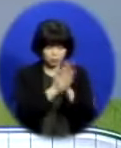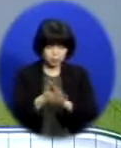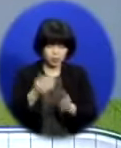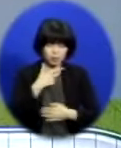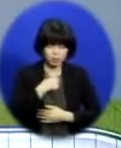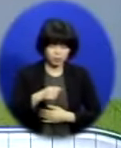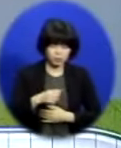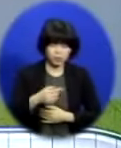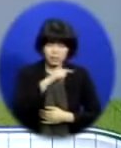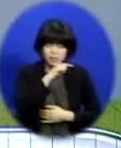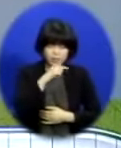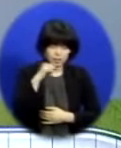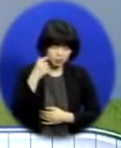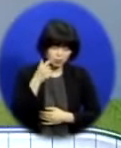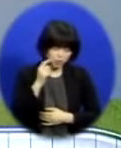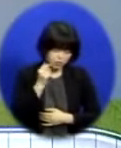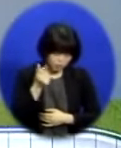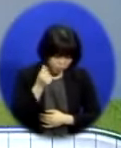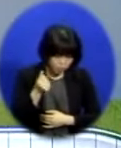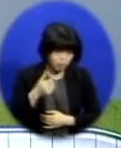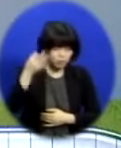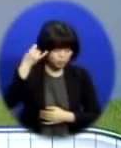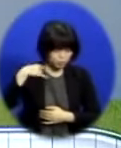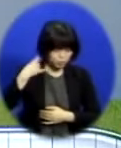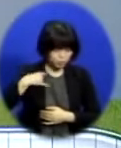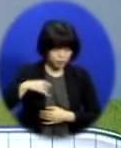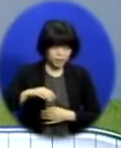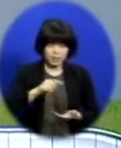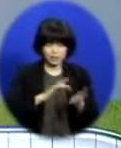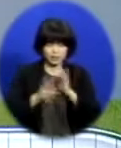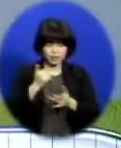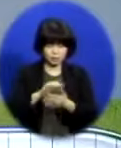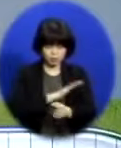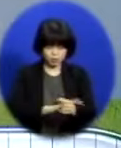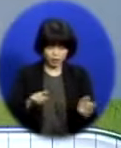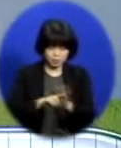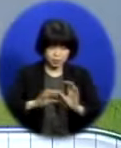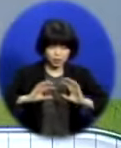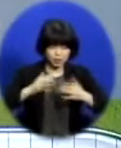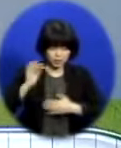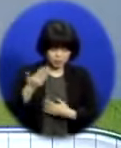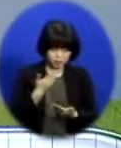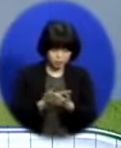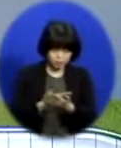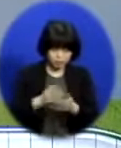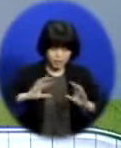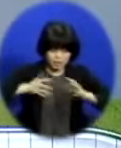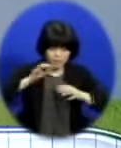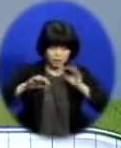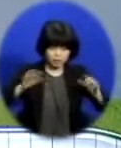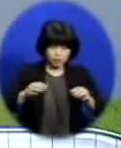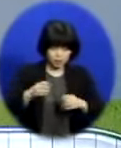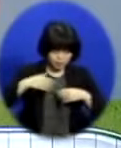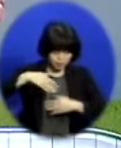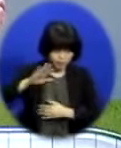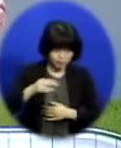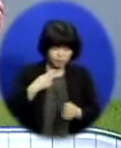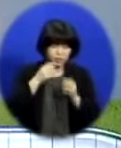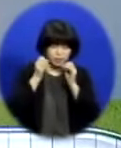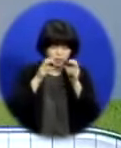원합니다 중국이 예수를 잘 믿는 나라가 되게 해주시고 아멘 세계 열방에 나가 있는 선교사님들을